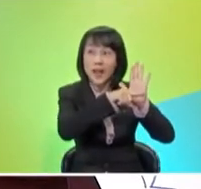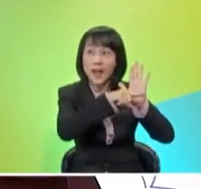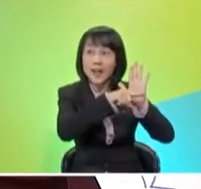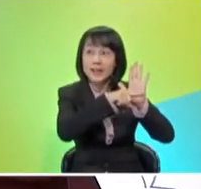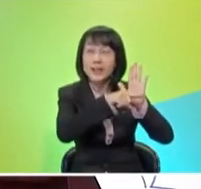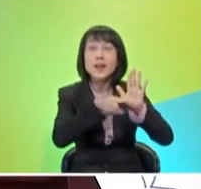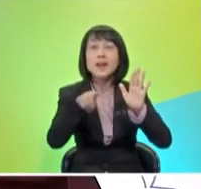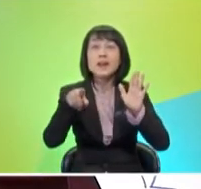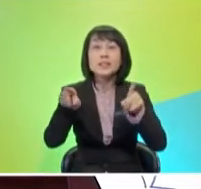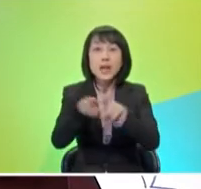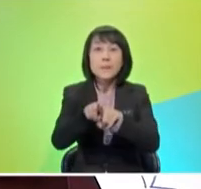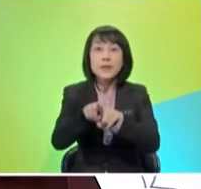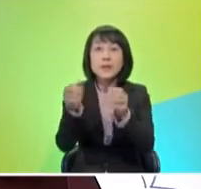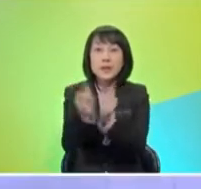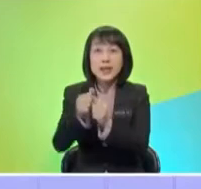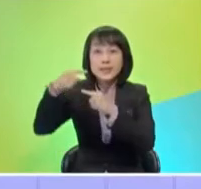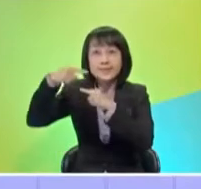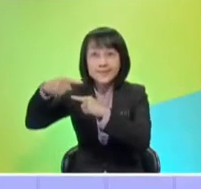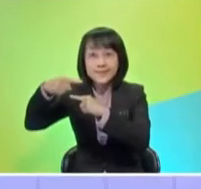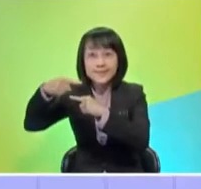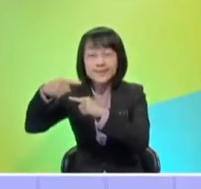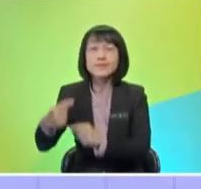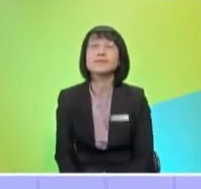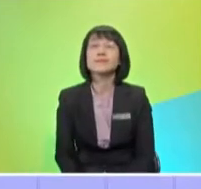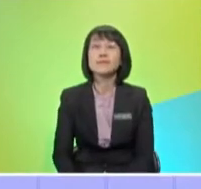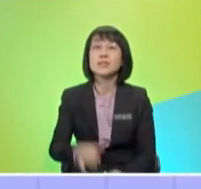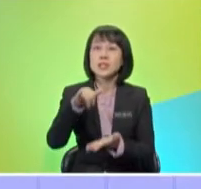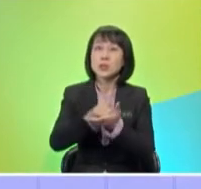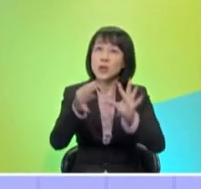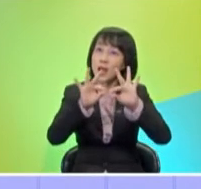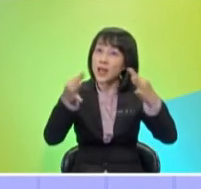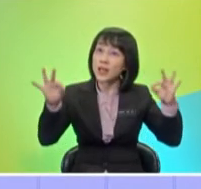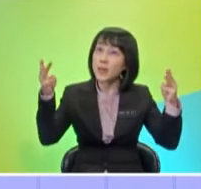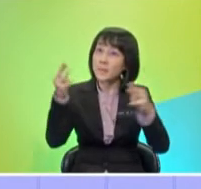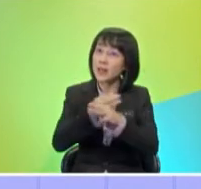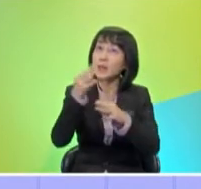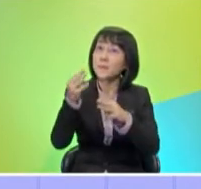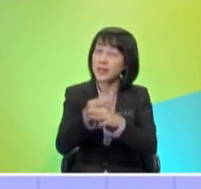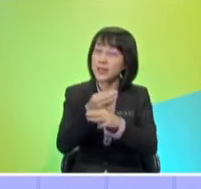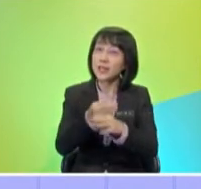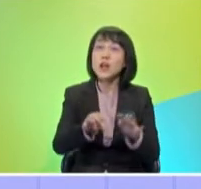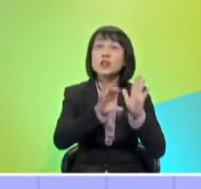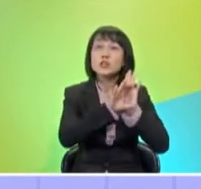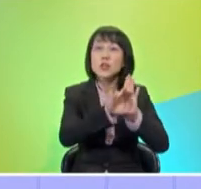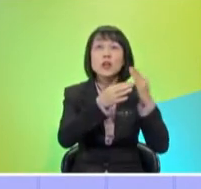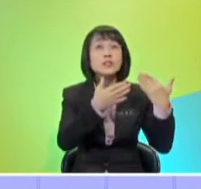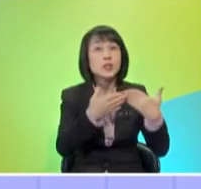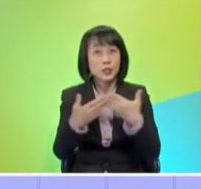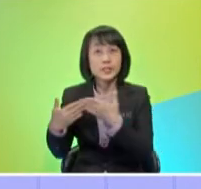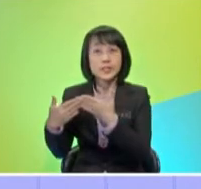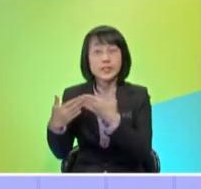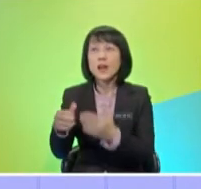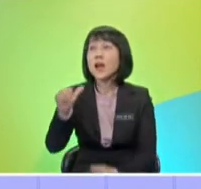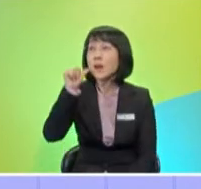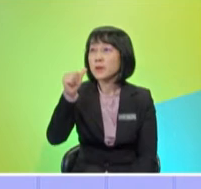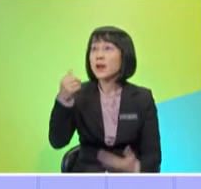sama dengan itu adalah ayat mata Mati Oke kita tengok contoh yang berikutnya Amira